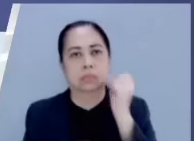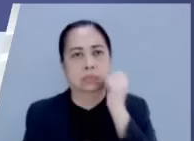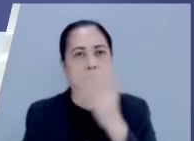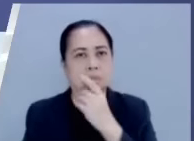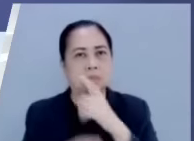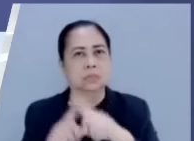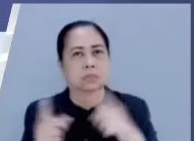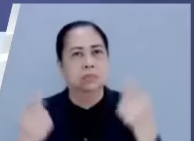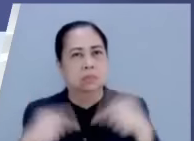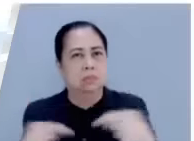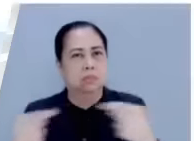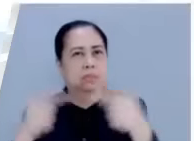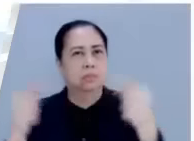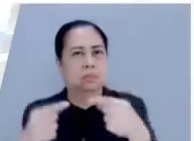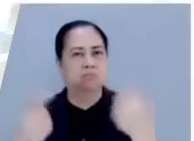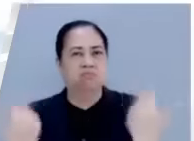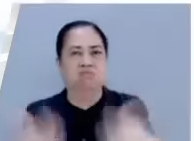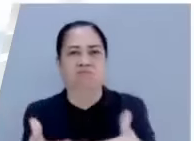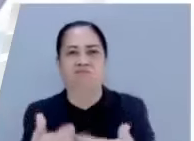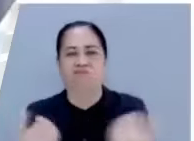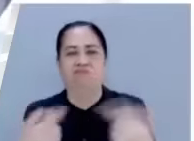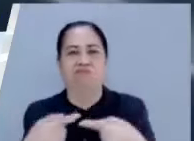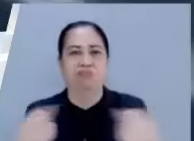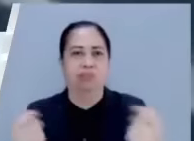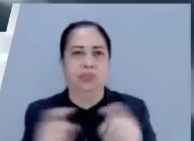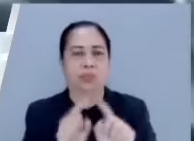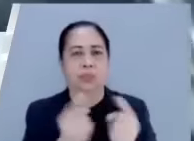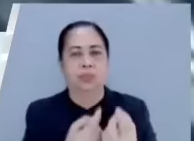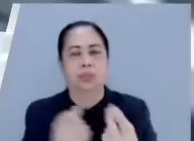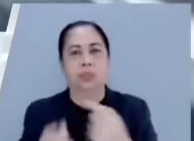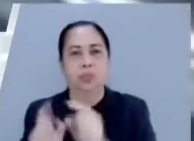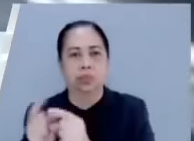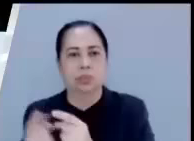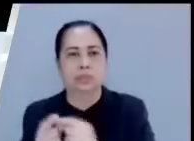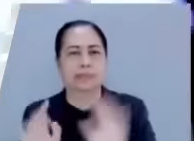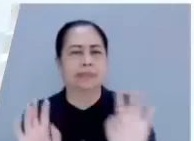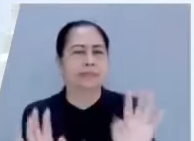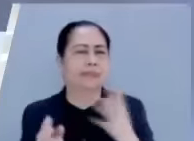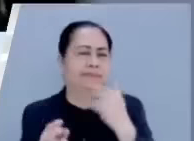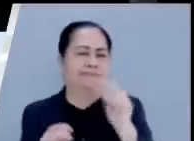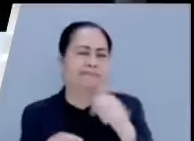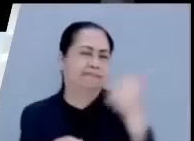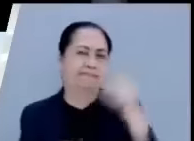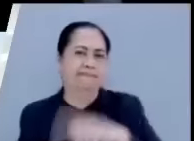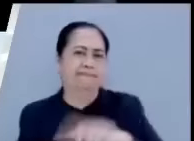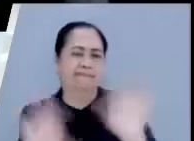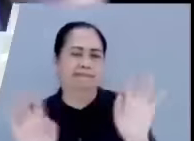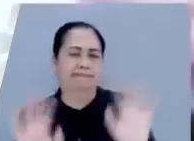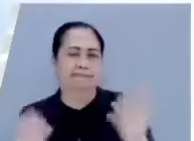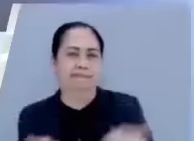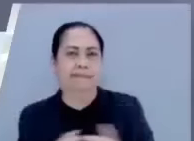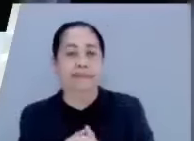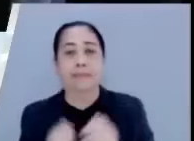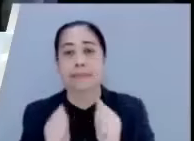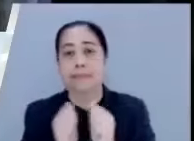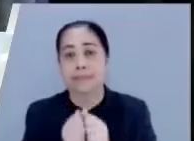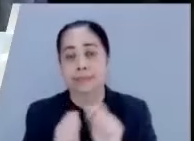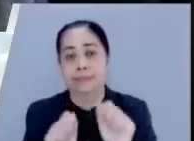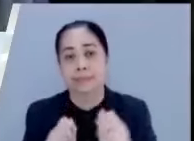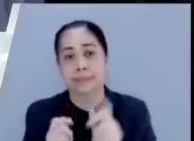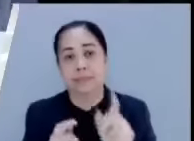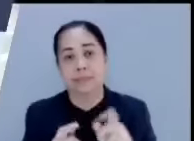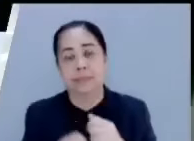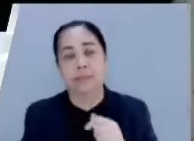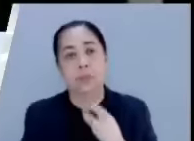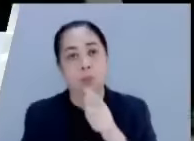bang nabasag ang alyansa? Sagot ng Pangulo. Let's talk about it some other time. Kasama ng Pangulong Dumalo sa puntod ni Marcos Sr.